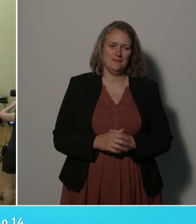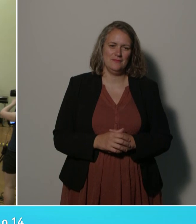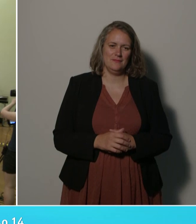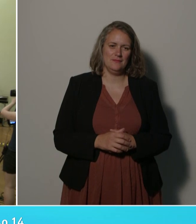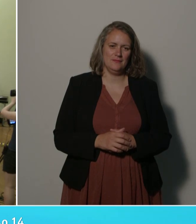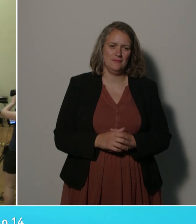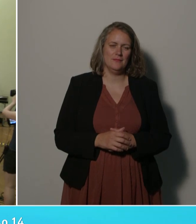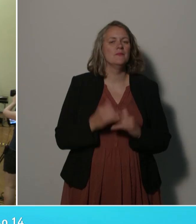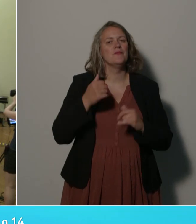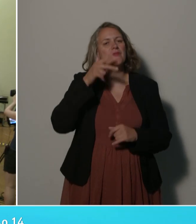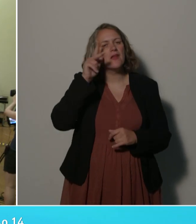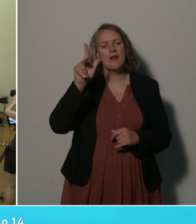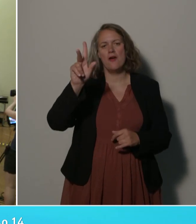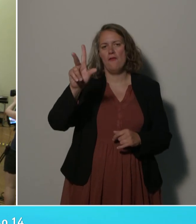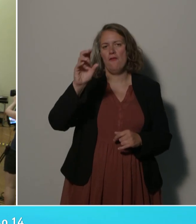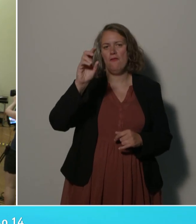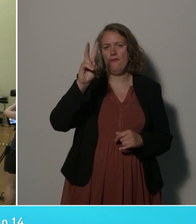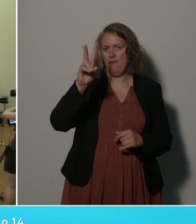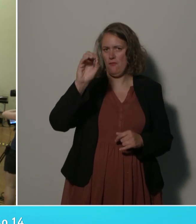Das Wort hat nun Herr Volkmer.